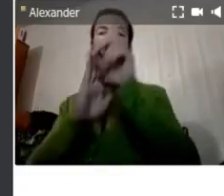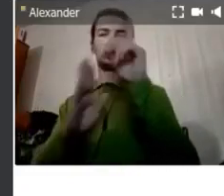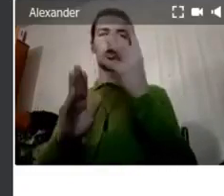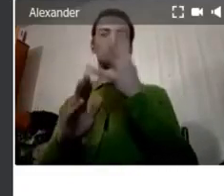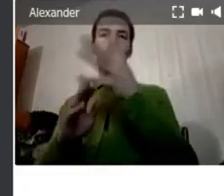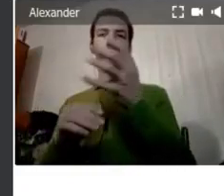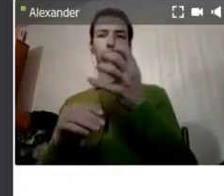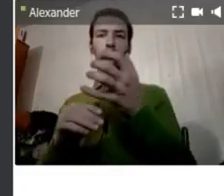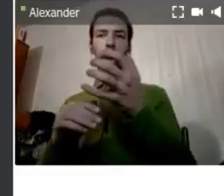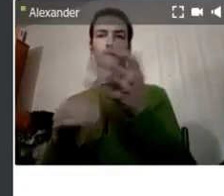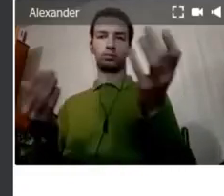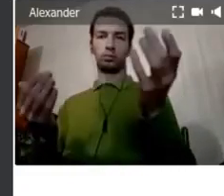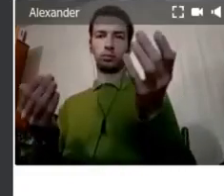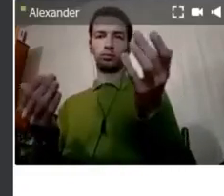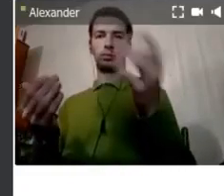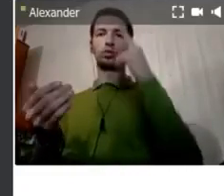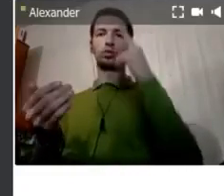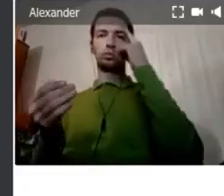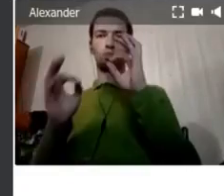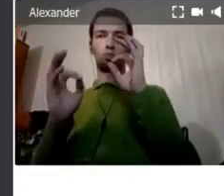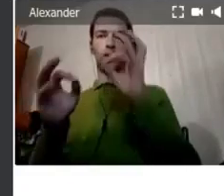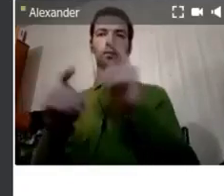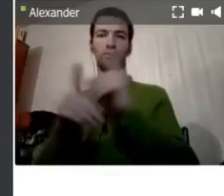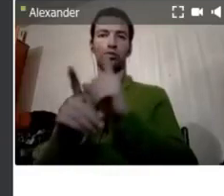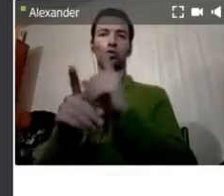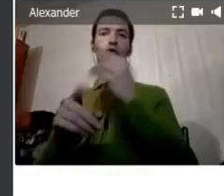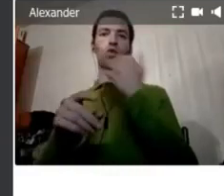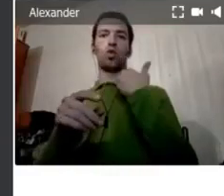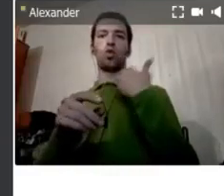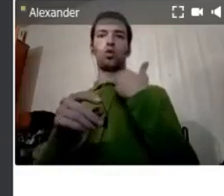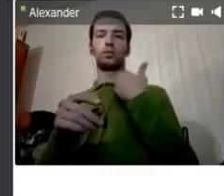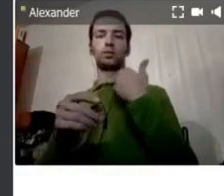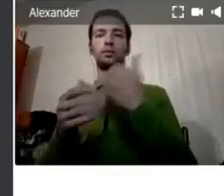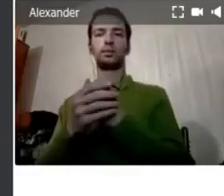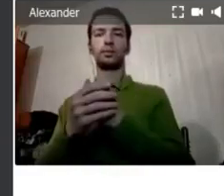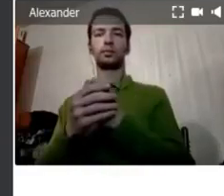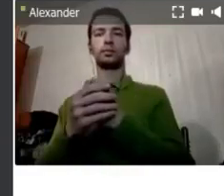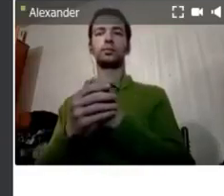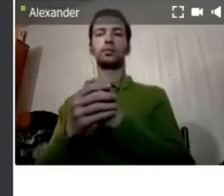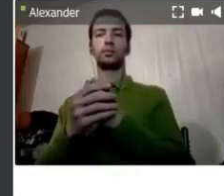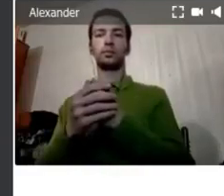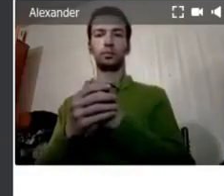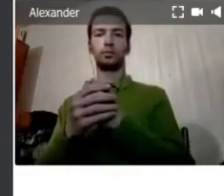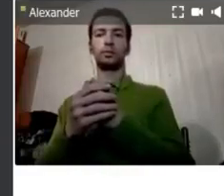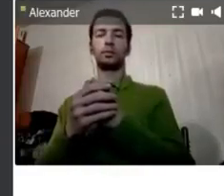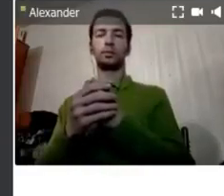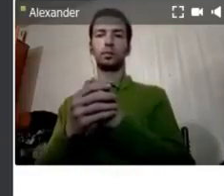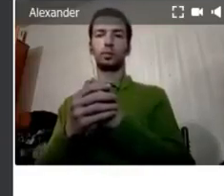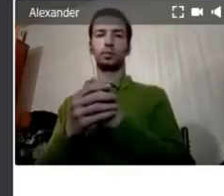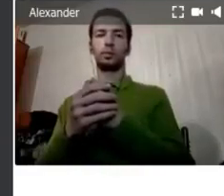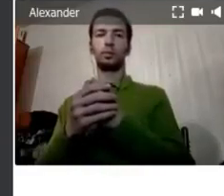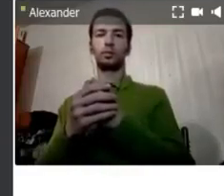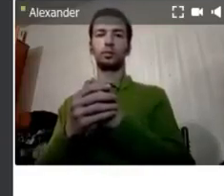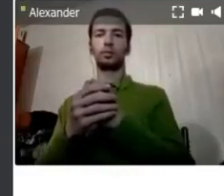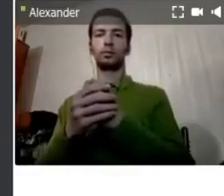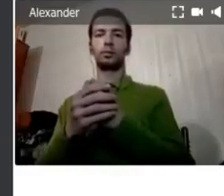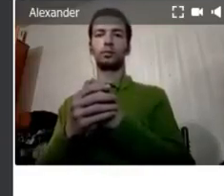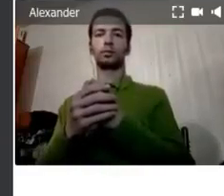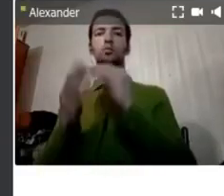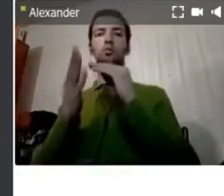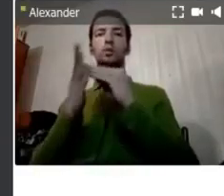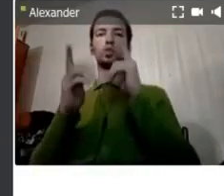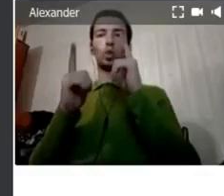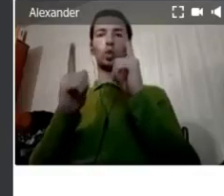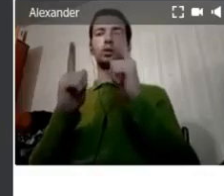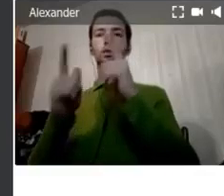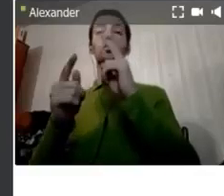сказать, вместе с вами работаем, конечно. То есть, смотрите, да, полгода, потому что у нас рамок нет никаких.